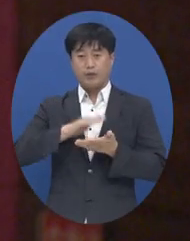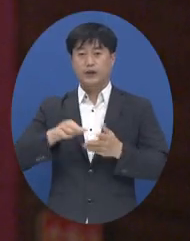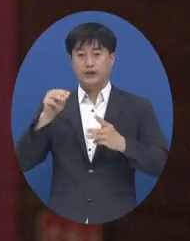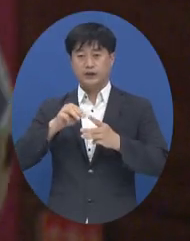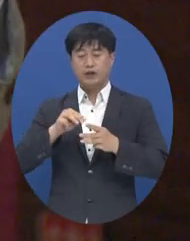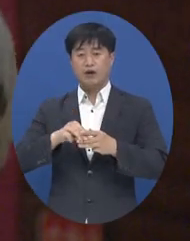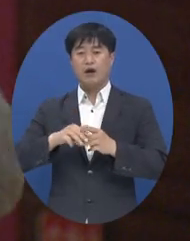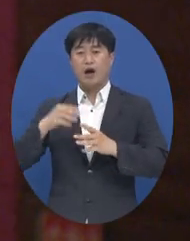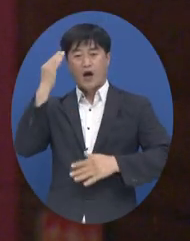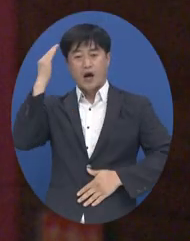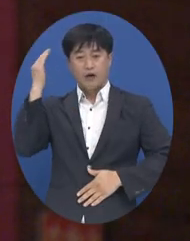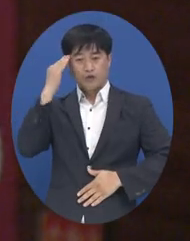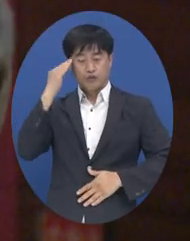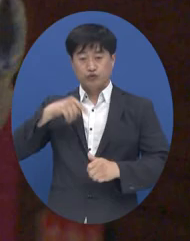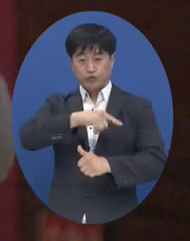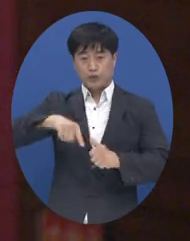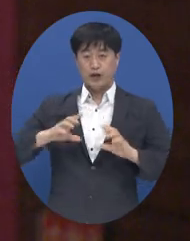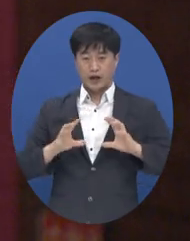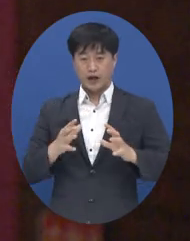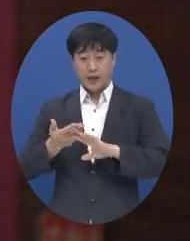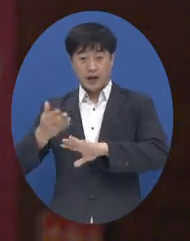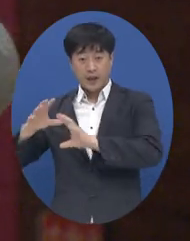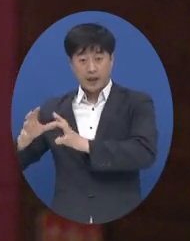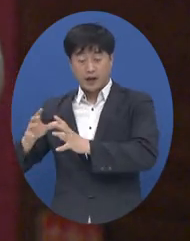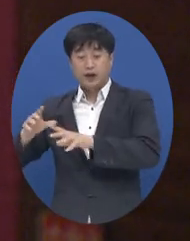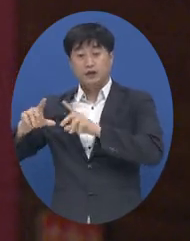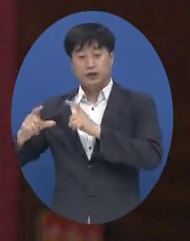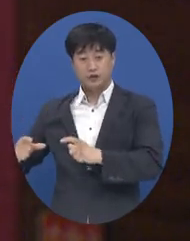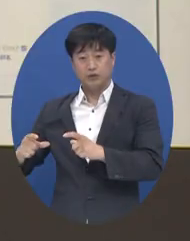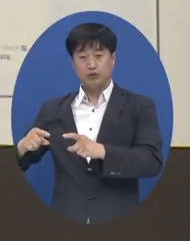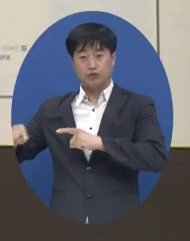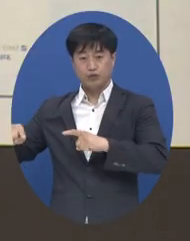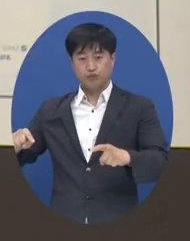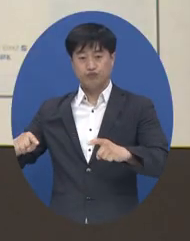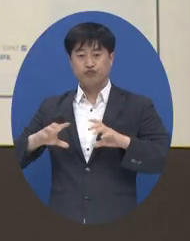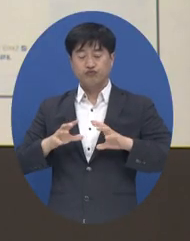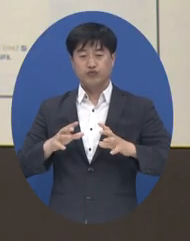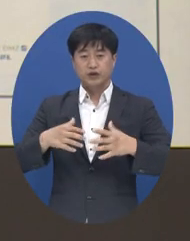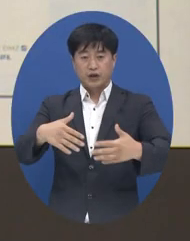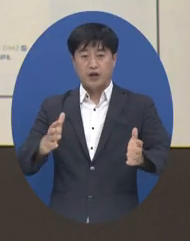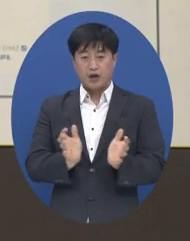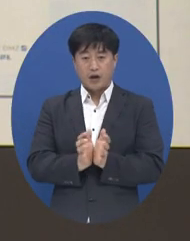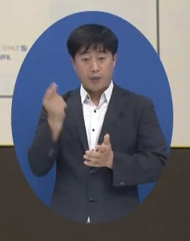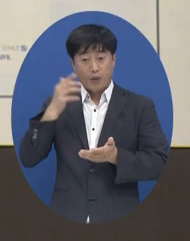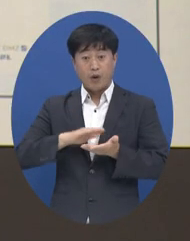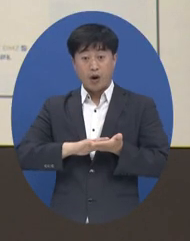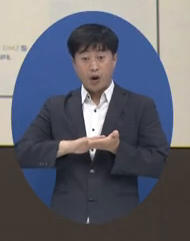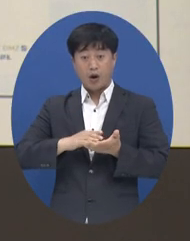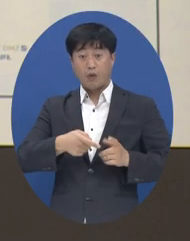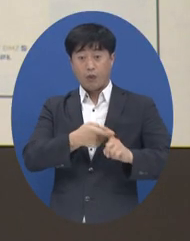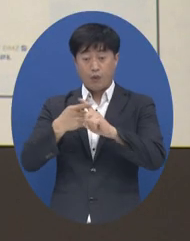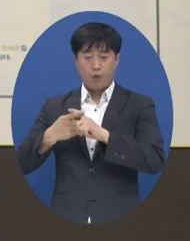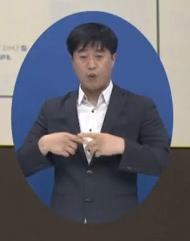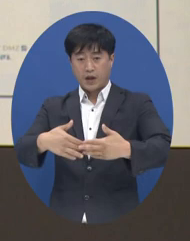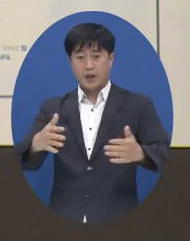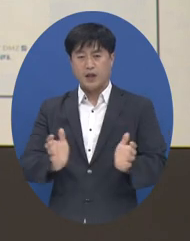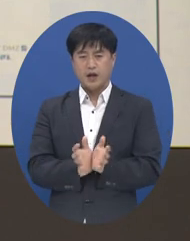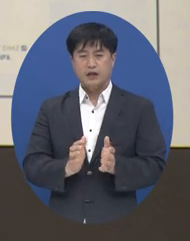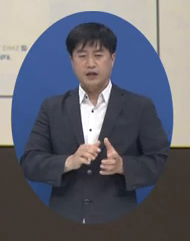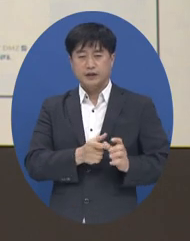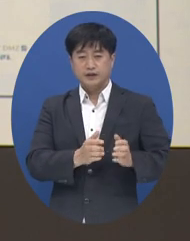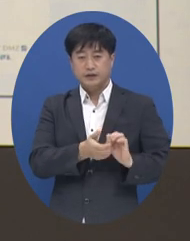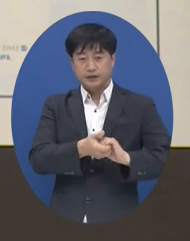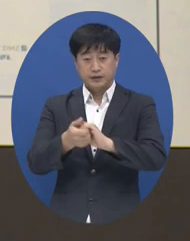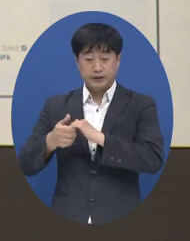경기국제평화센터는 한반도 주변국을 포함한 해외 지방정부와 국제기구, 평화 관련 국내외 민간단체 등과 긴밀한